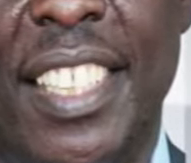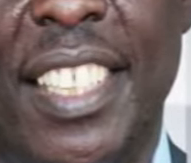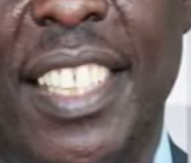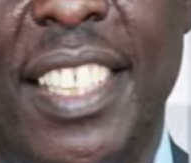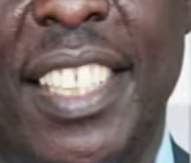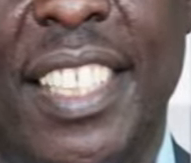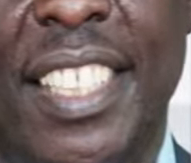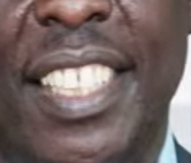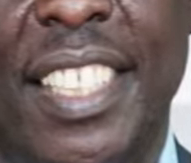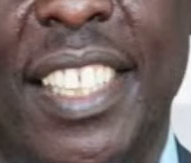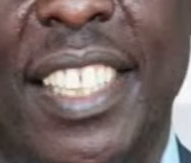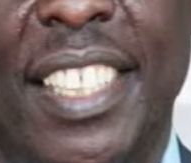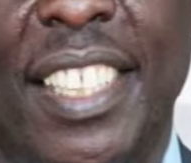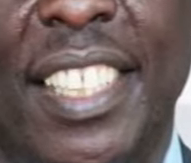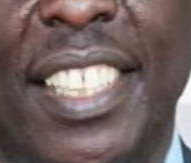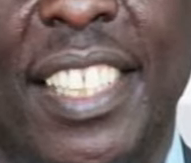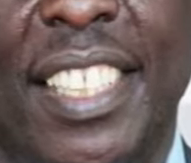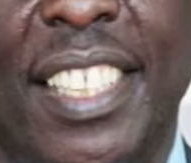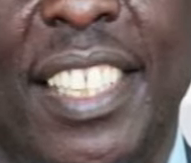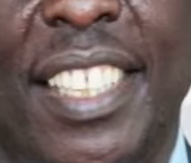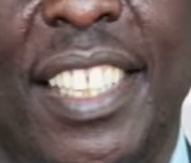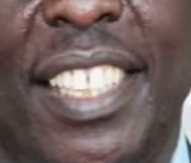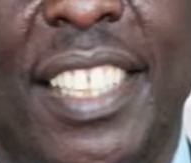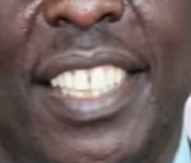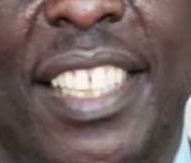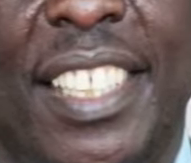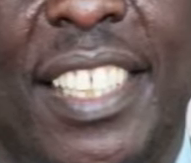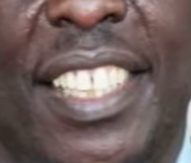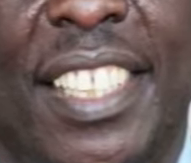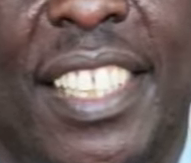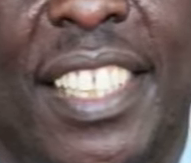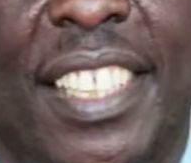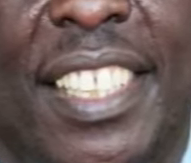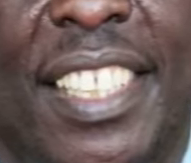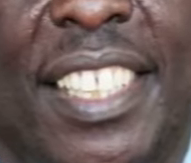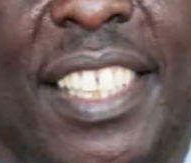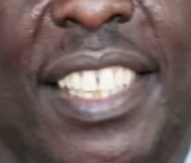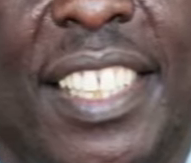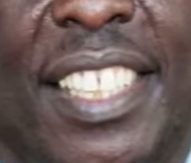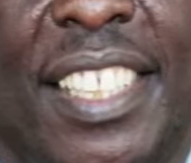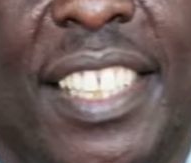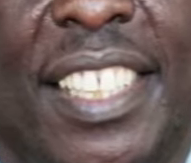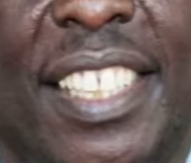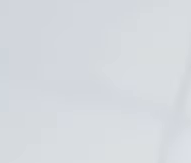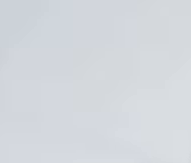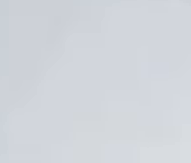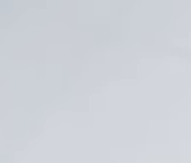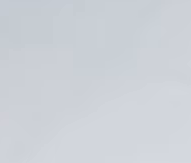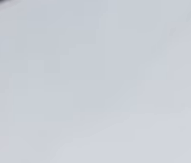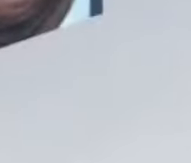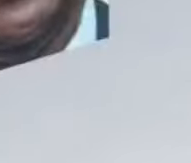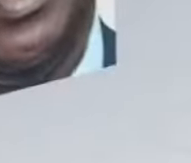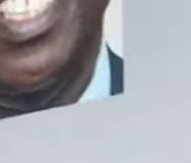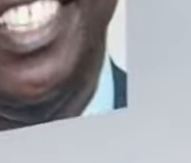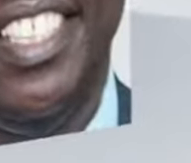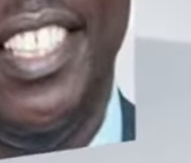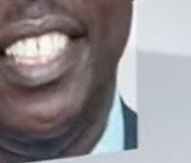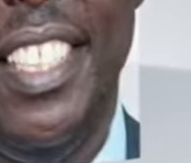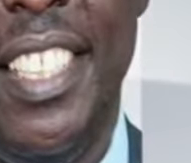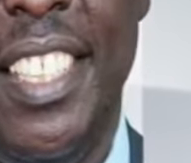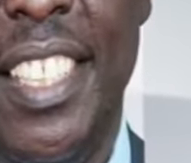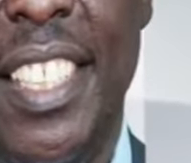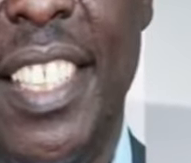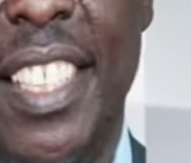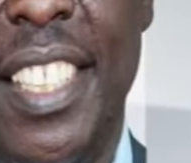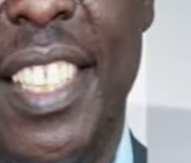ni Rais William Ruto kupitia hekima yake ndiye aliwateua katika baraza la mawaziri. Hivyo ina maana